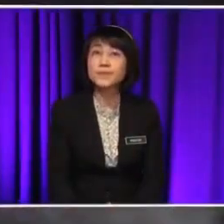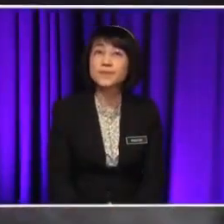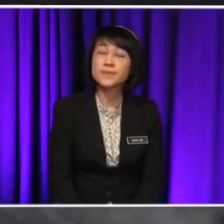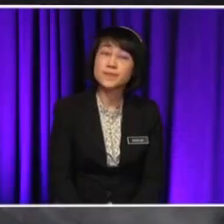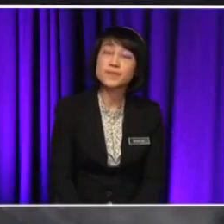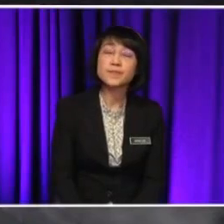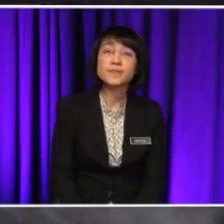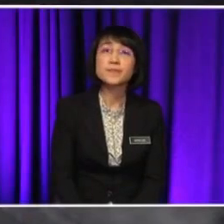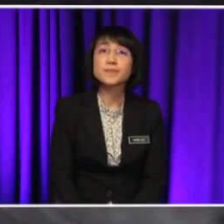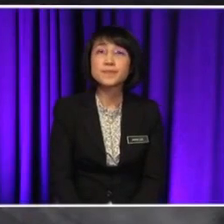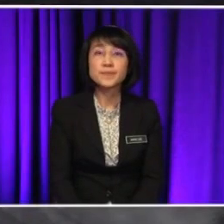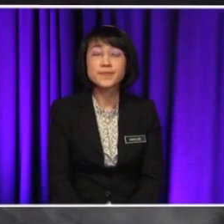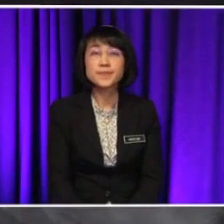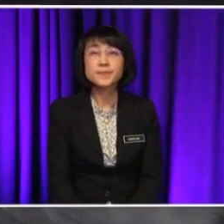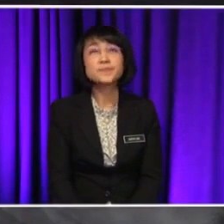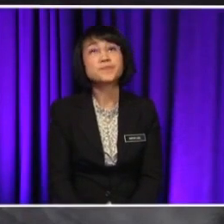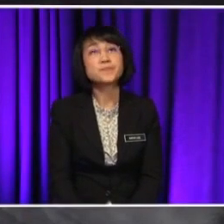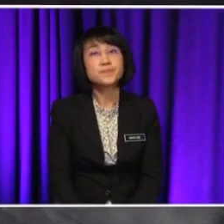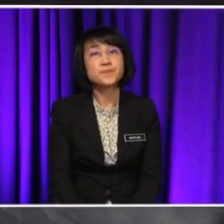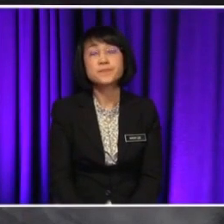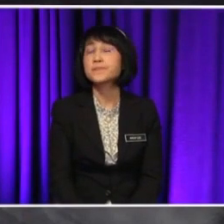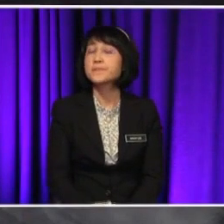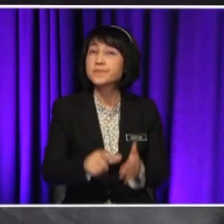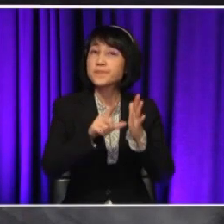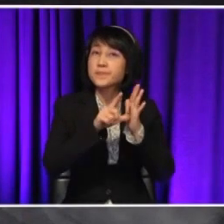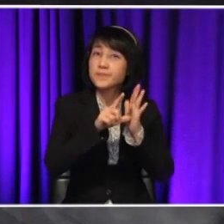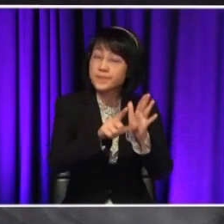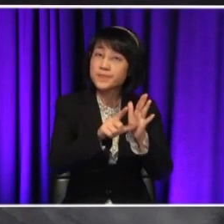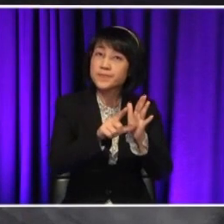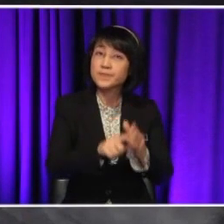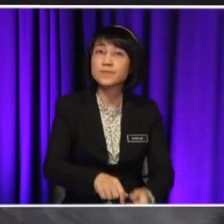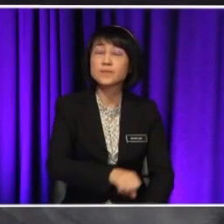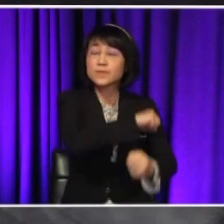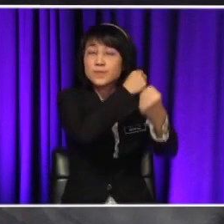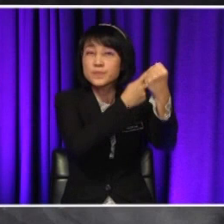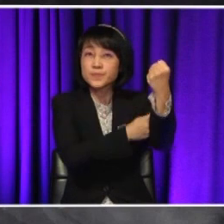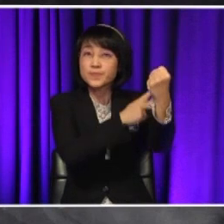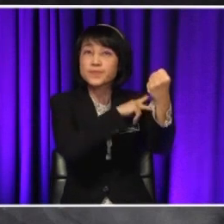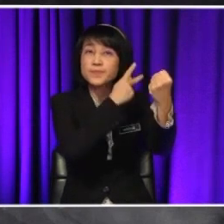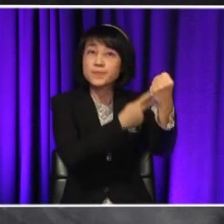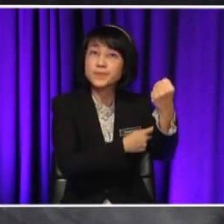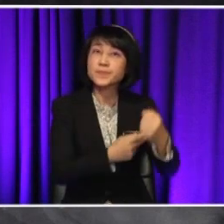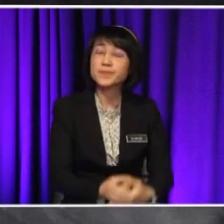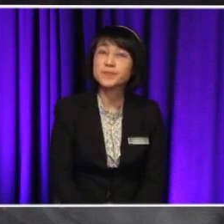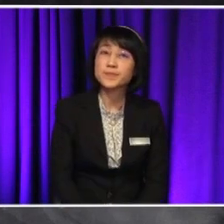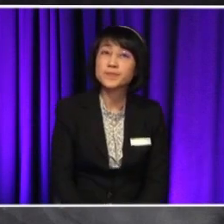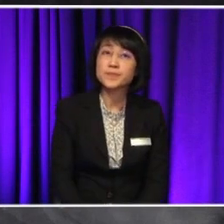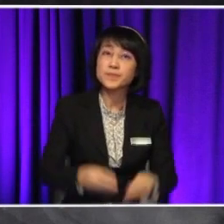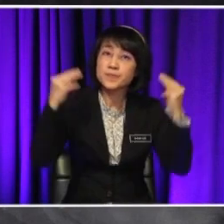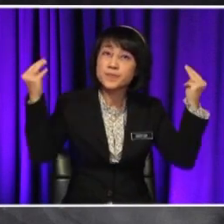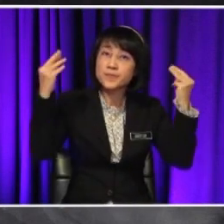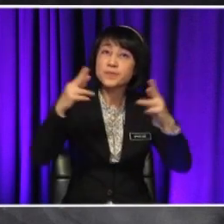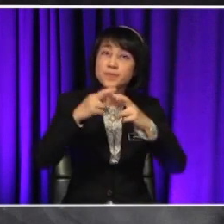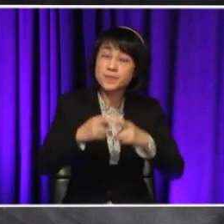tangkai padi, simbol keteguhan, keutuhan dan kesepaduan antara negeri. Okey, ini untuk majlis-majlis rasmi,